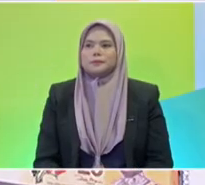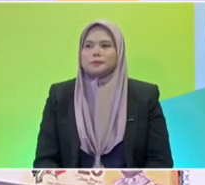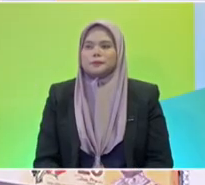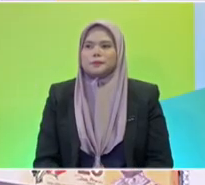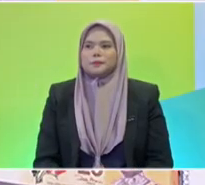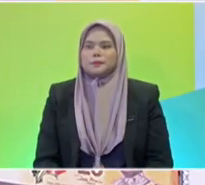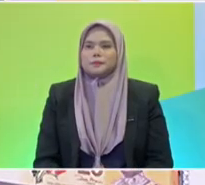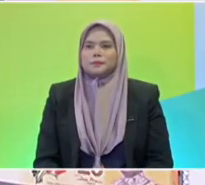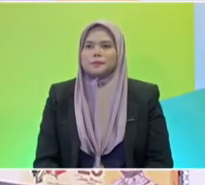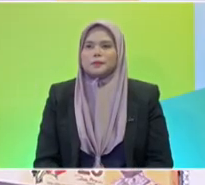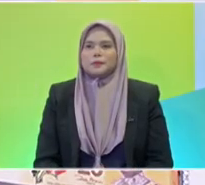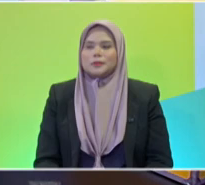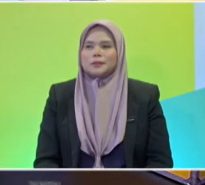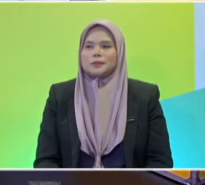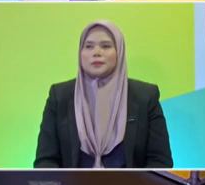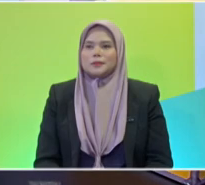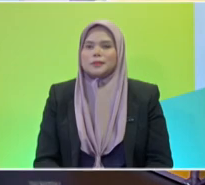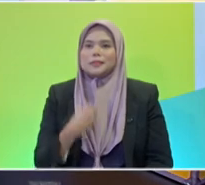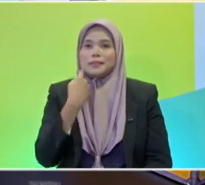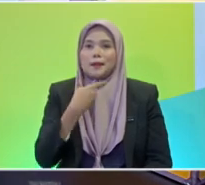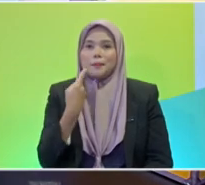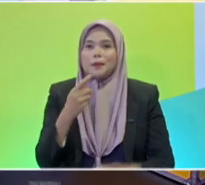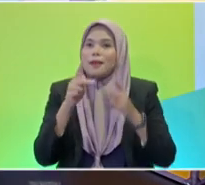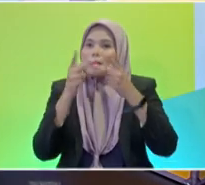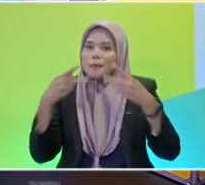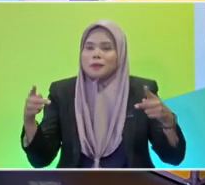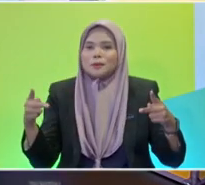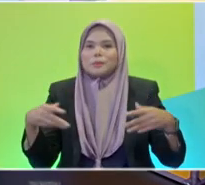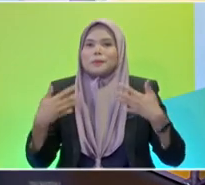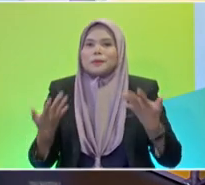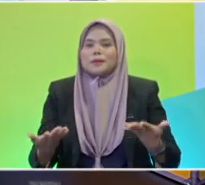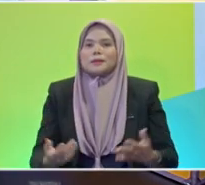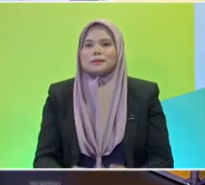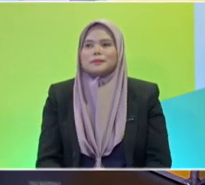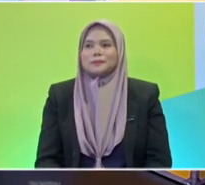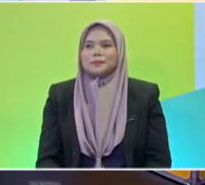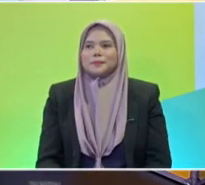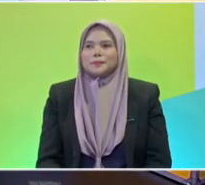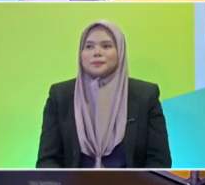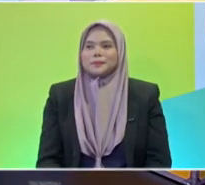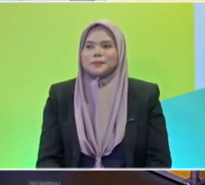pantau nih Saya nak suruh murid-murid saya berpantun sambil dia buat kesimpulan